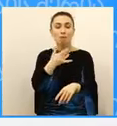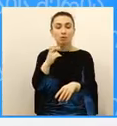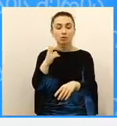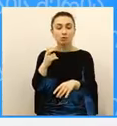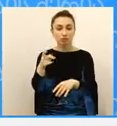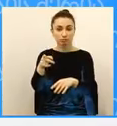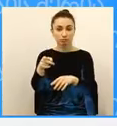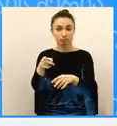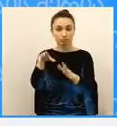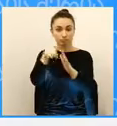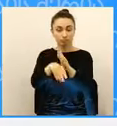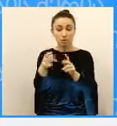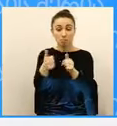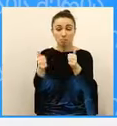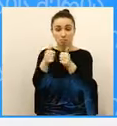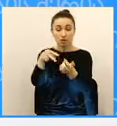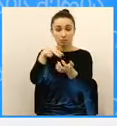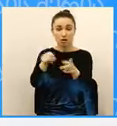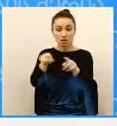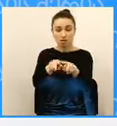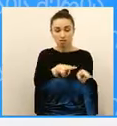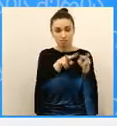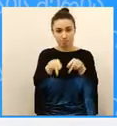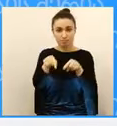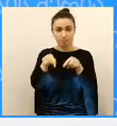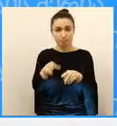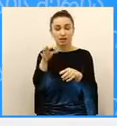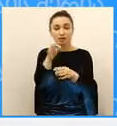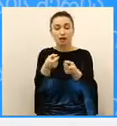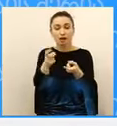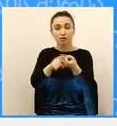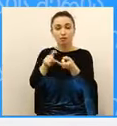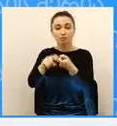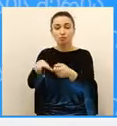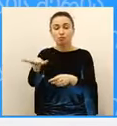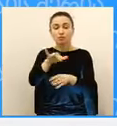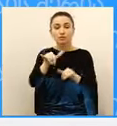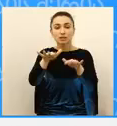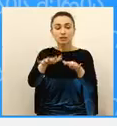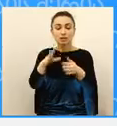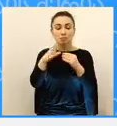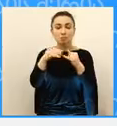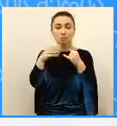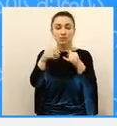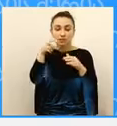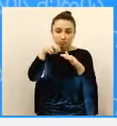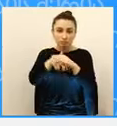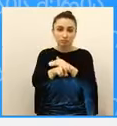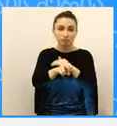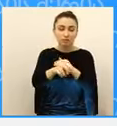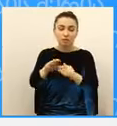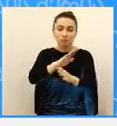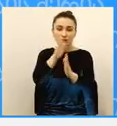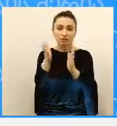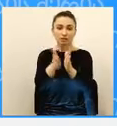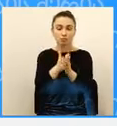მუნიციპალიტეტის მხრიდან, ზუსტად ის მიდგომები გვექნება იმ რაიონებში და უბნებში, სადაც მიწისქვეშა კომუნიკაციები